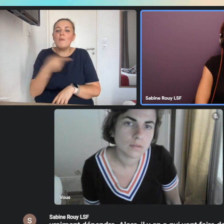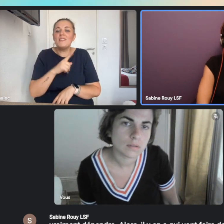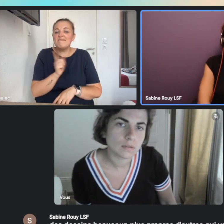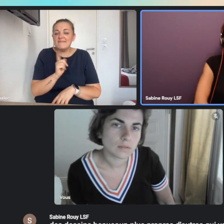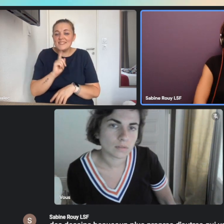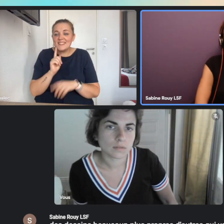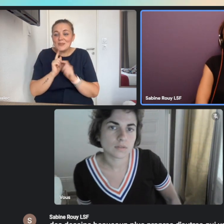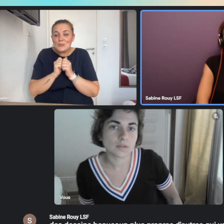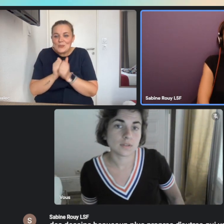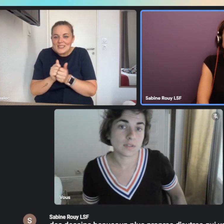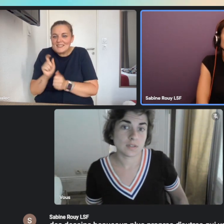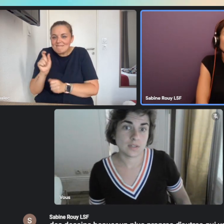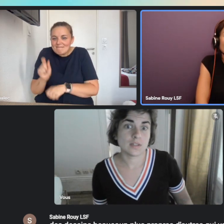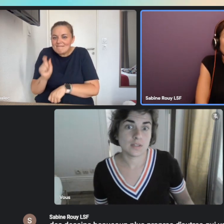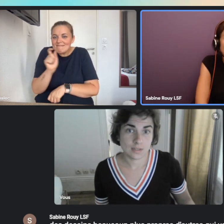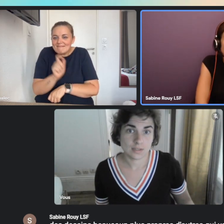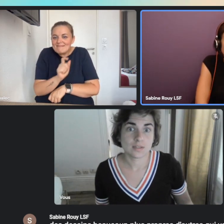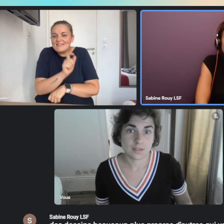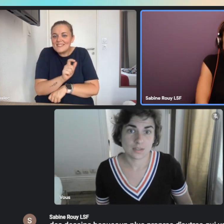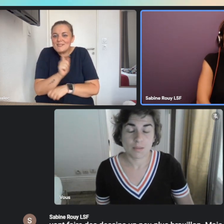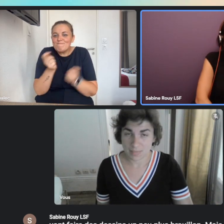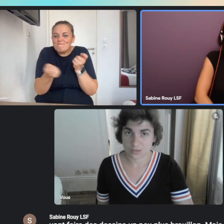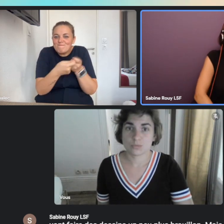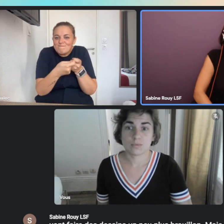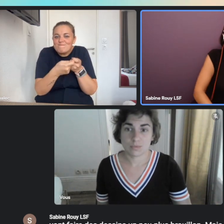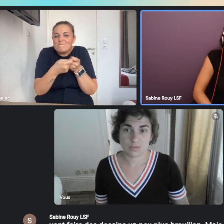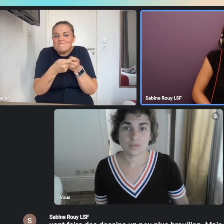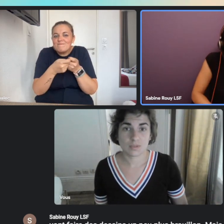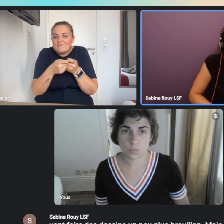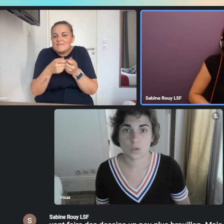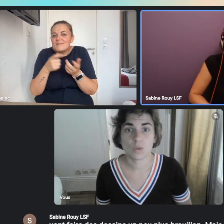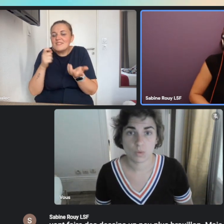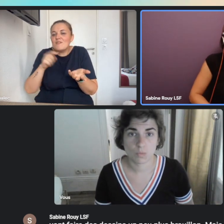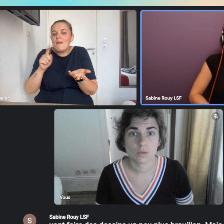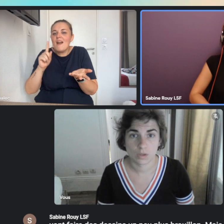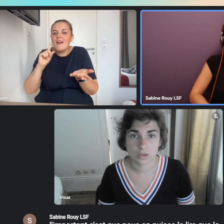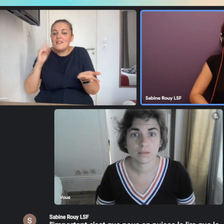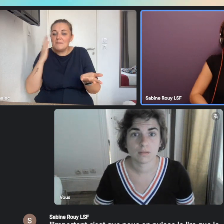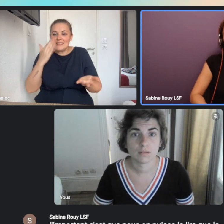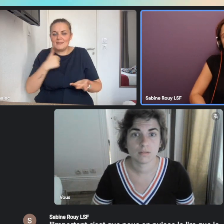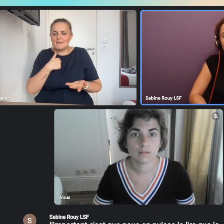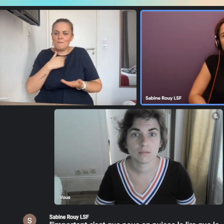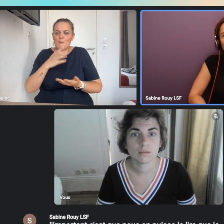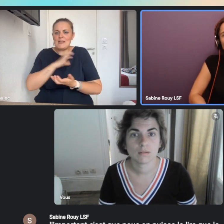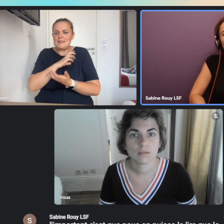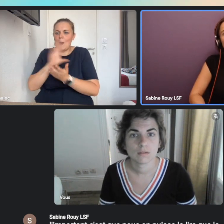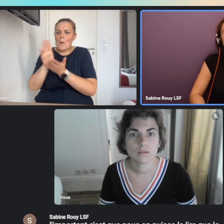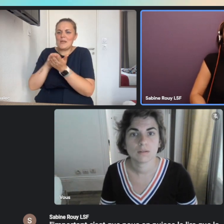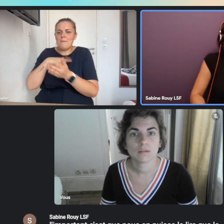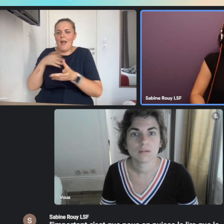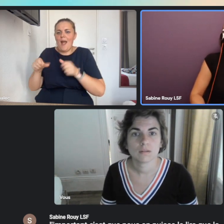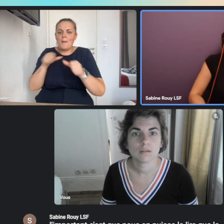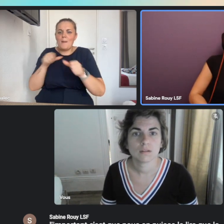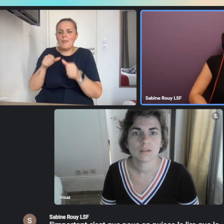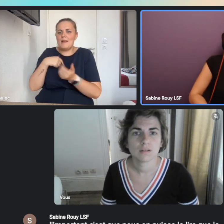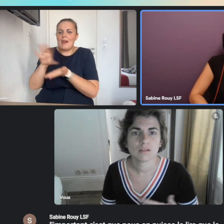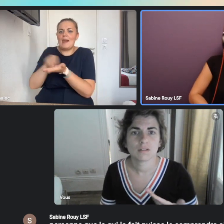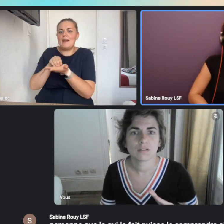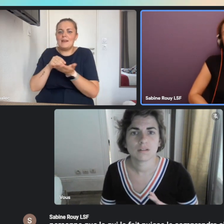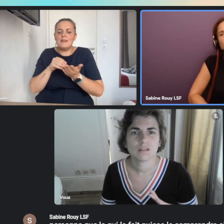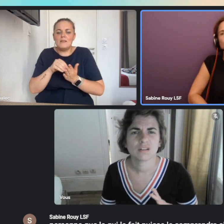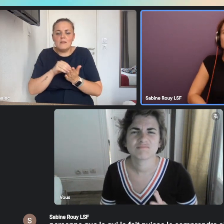journal, souvent, on pense que c'est pour tout le monde, mais en fait non, ça suit enfin ça s'adapte à chacun. Le but, c'est enfin, si moi je me dis: «Tiens,